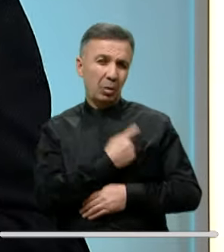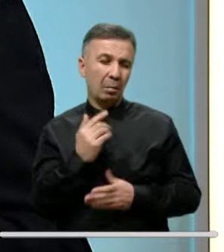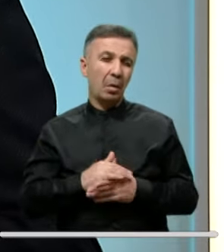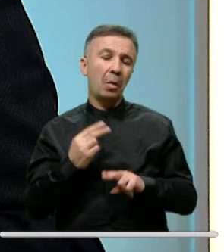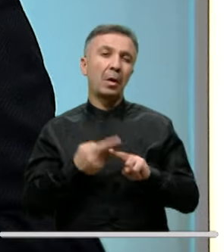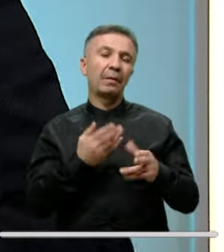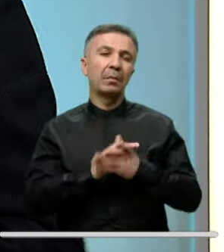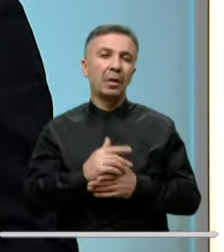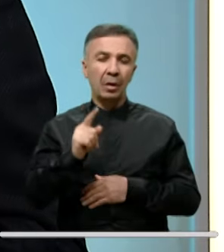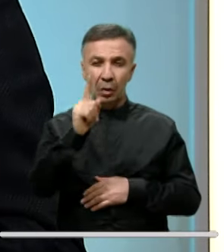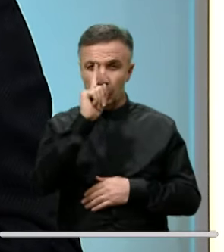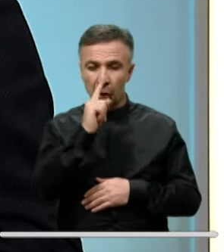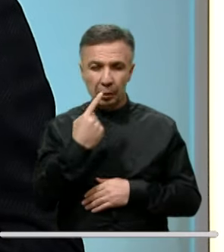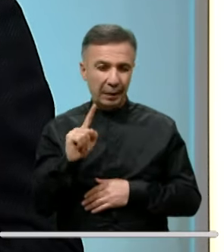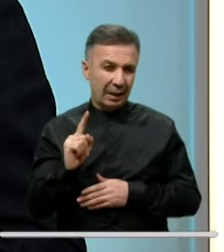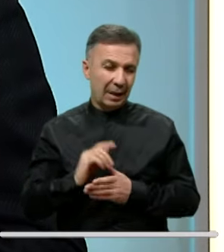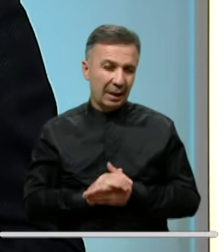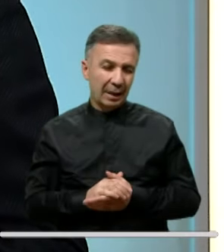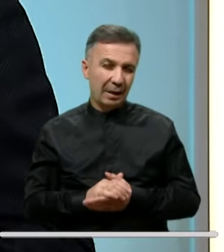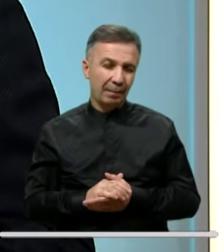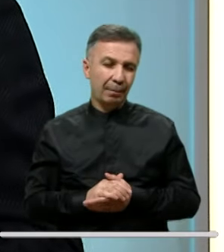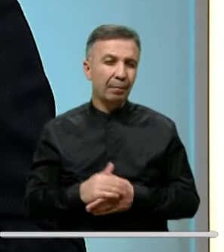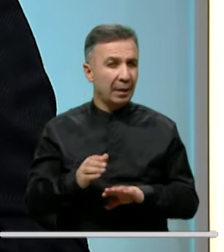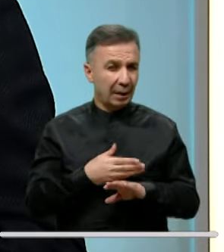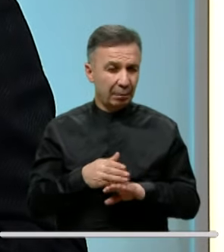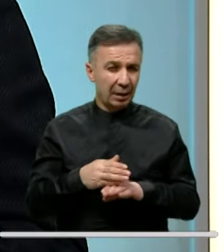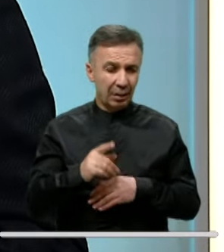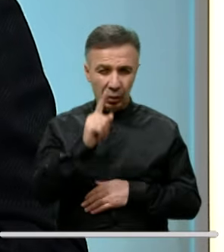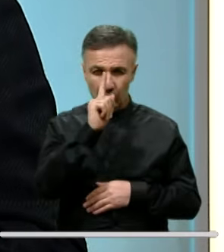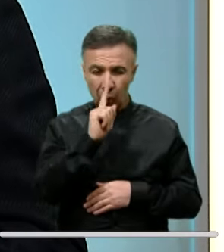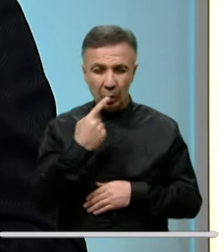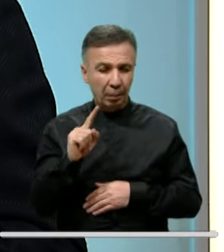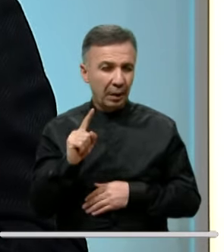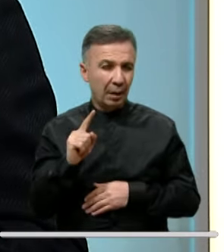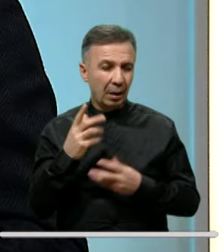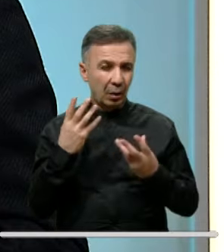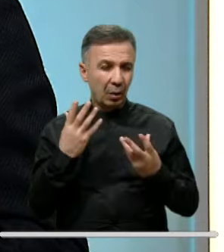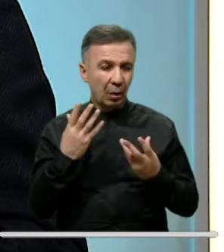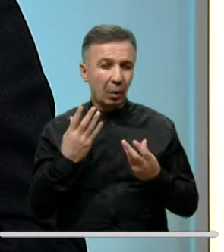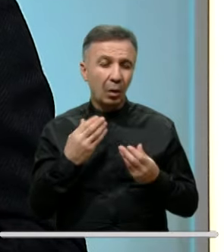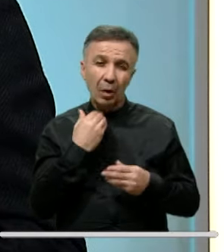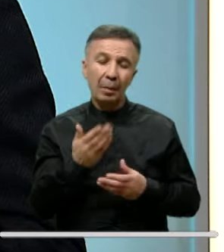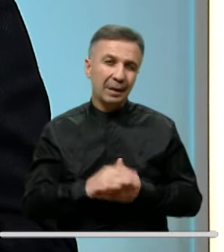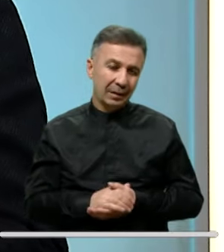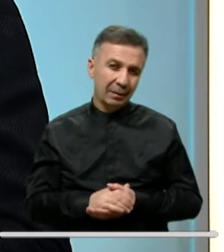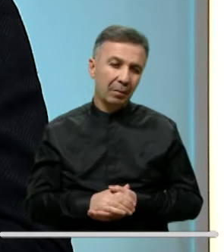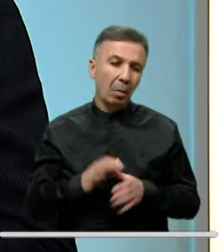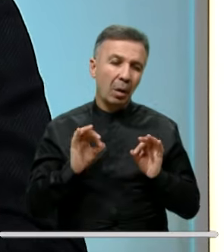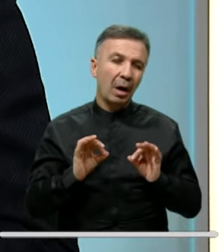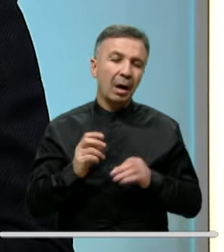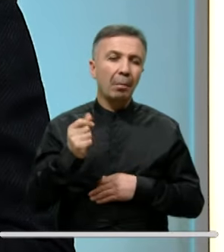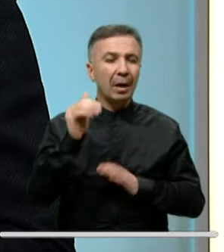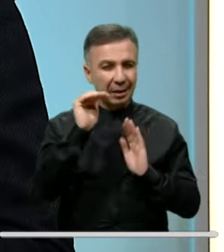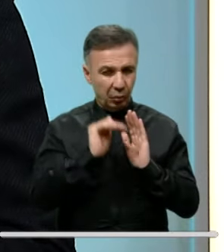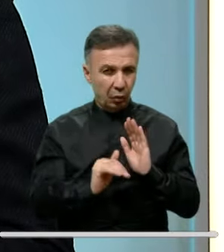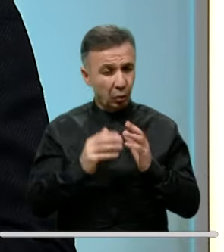Örneğin 100 bin liralık piyasada da 100 bin liralık bir malı 100 bin lira olarak çıkmaz. Yani mutlaka biraz piyasadan